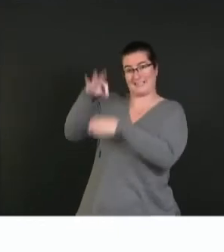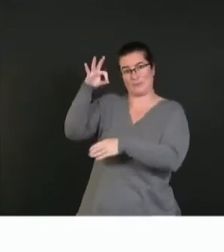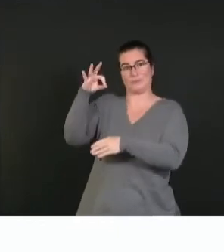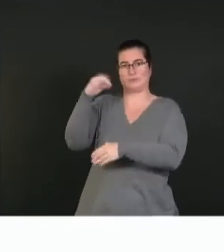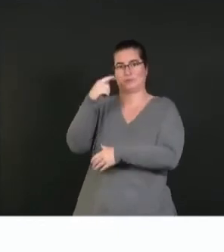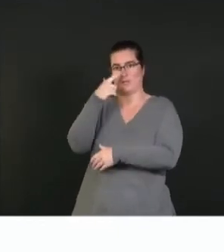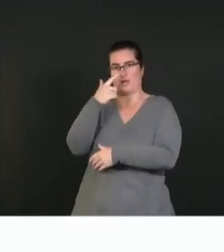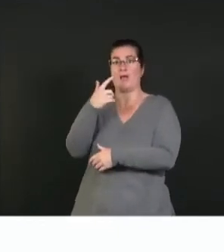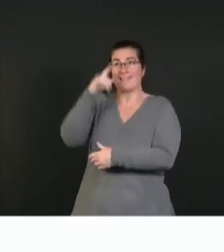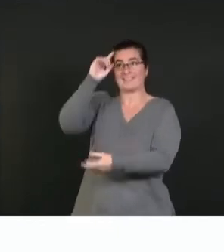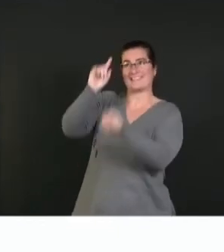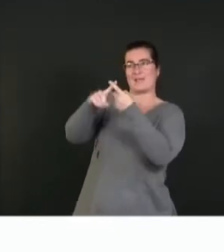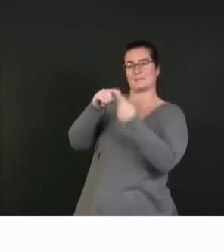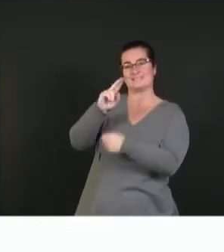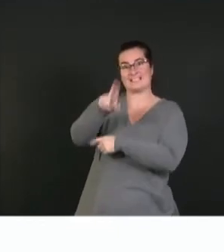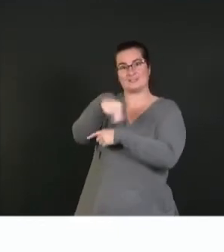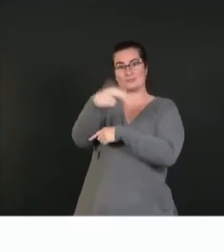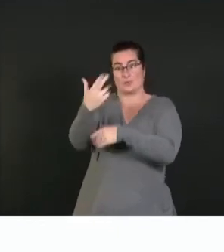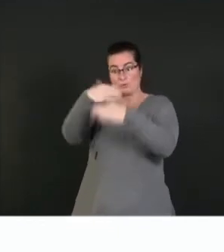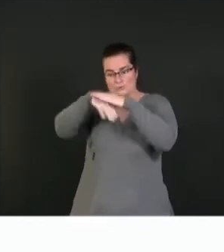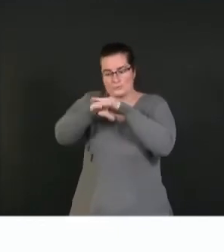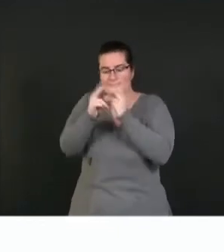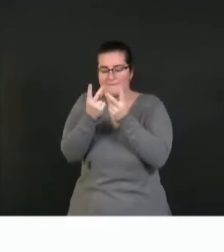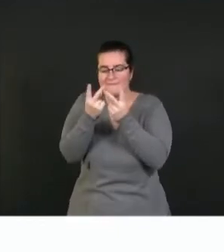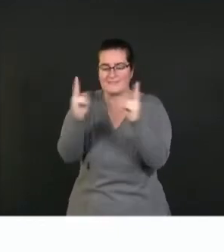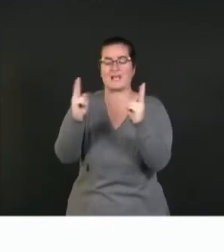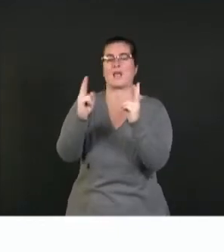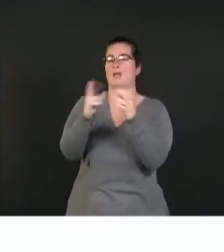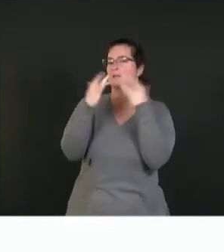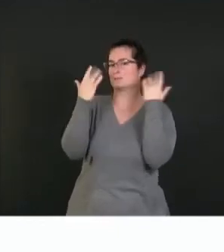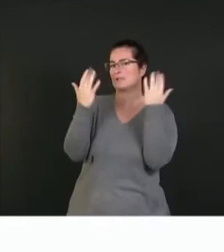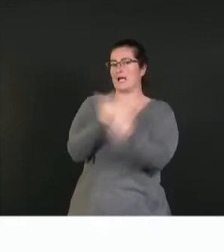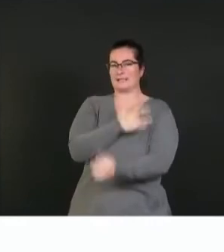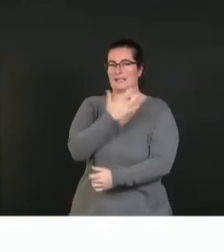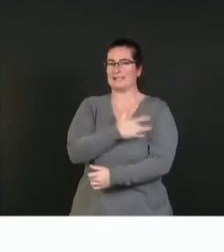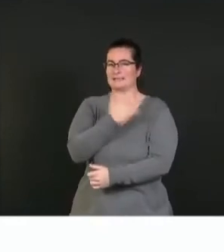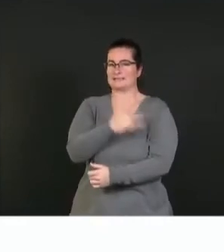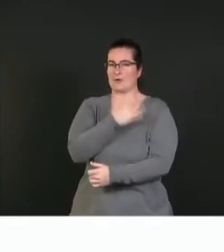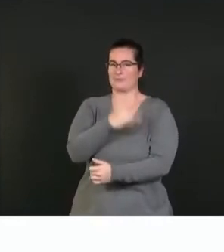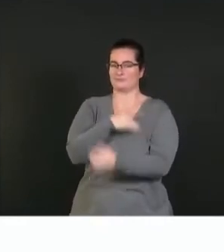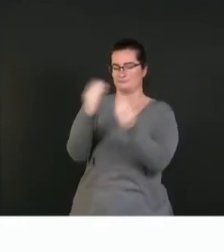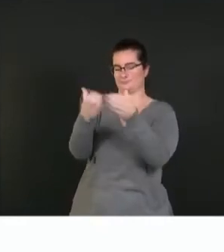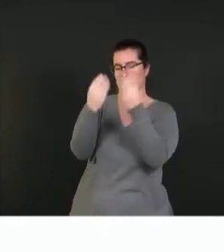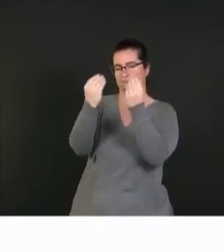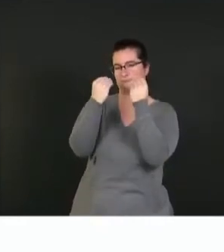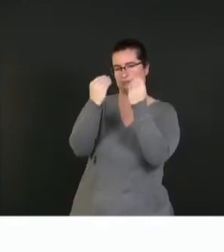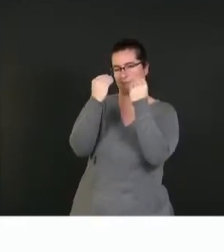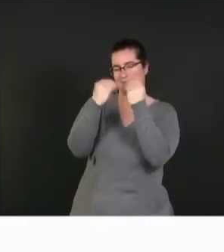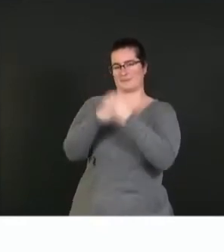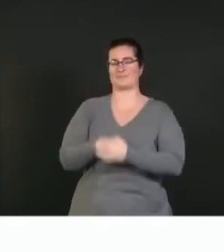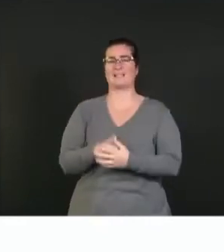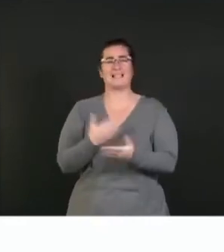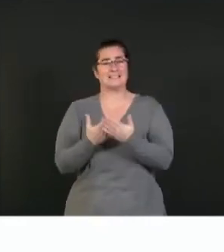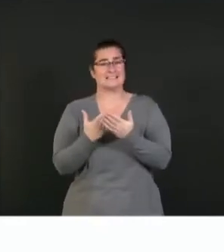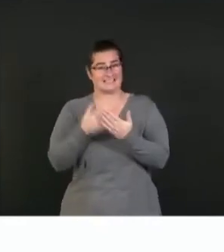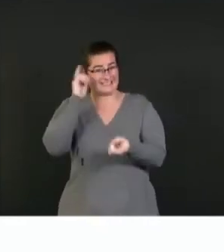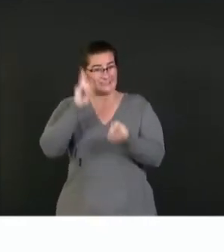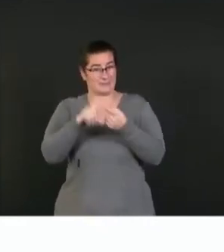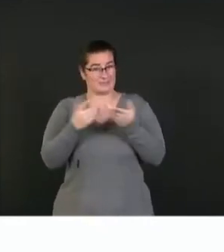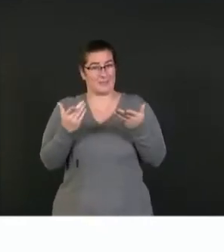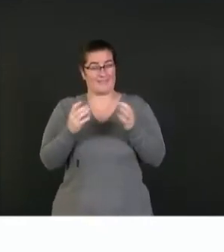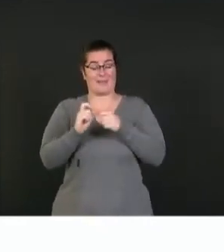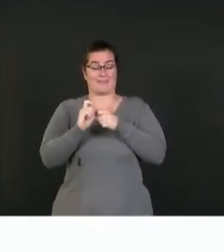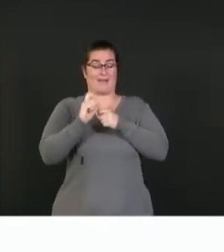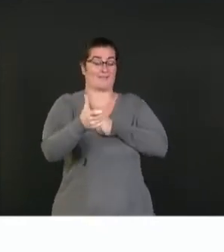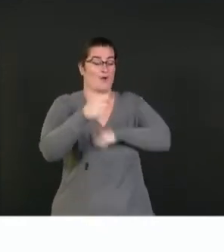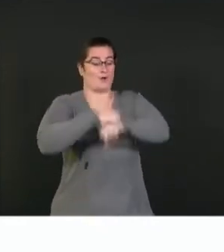nature en ville. De là à ce qu'on évoque et ce qu'on appréhende, la sobriété ou la frugalité, c'est un autre